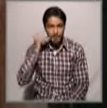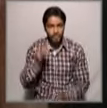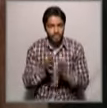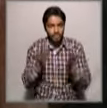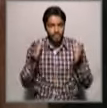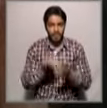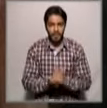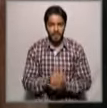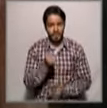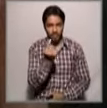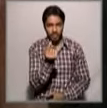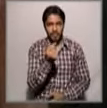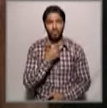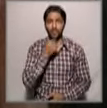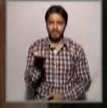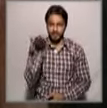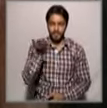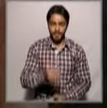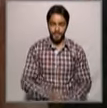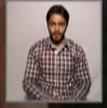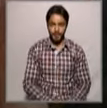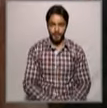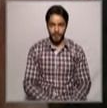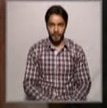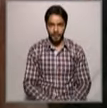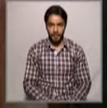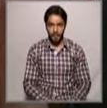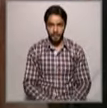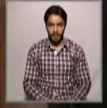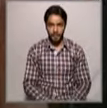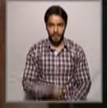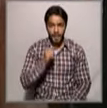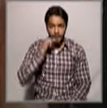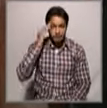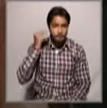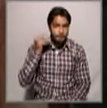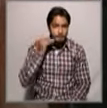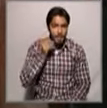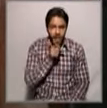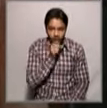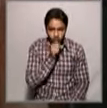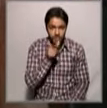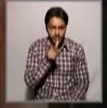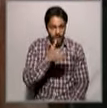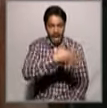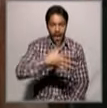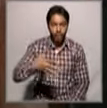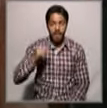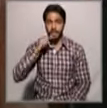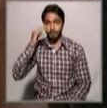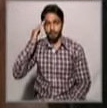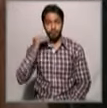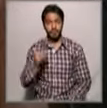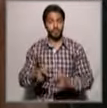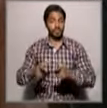ارفعي الصوت شويه يا اختي. يا اختنا. فتعبت اكتر، فوديتها للدكتور، قال لي الدواء كويس والدواء مش